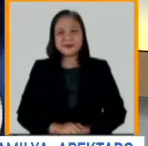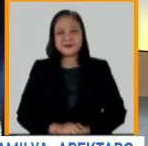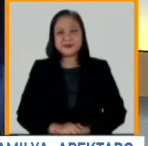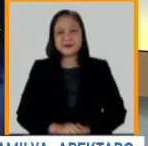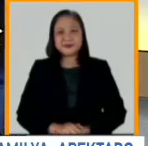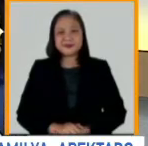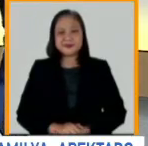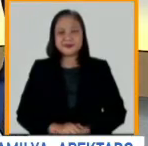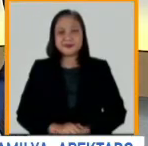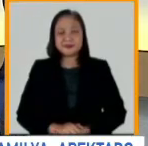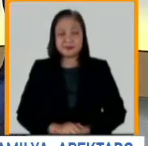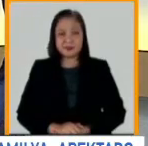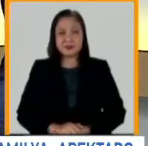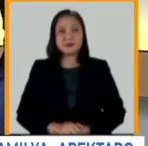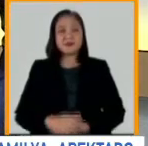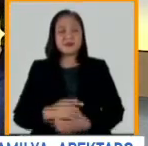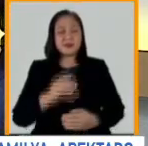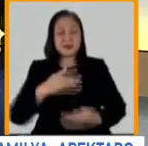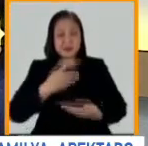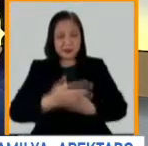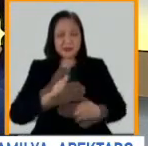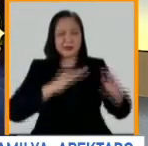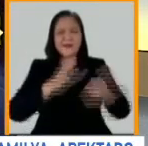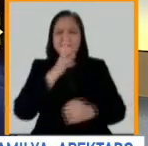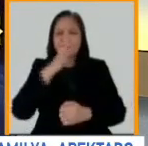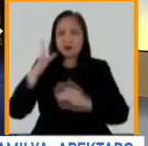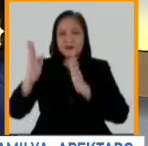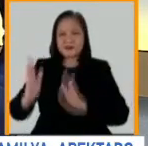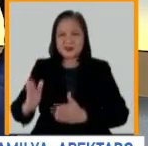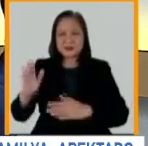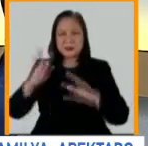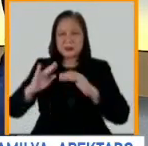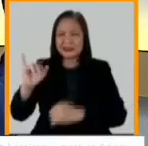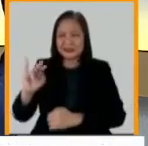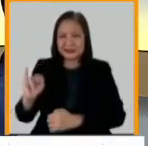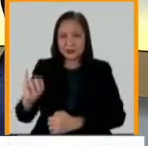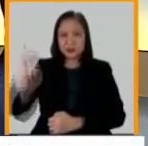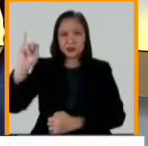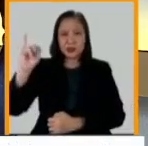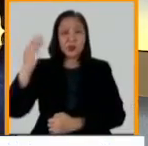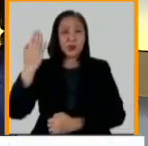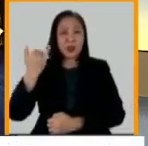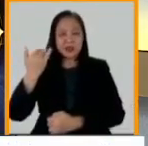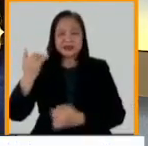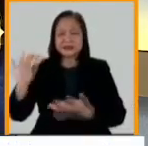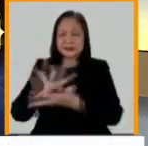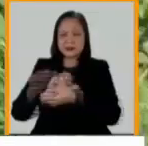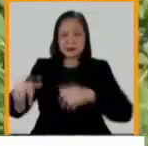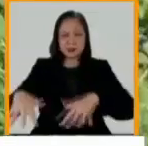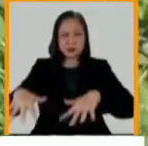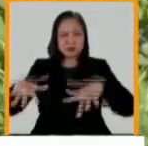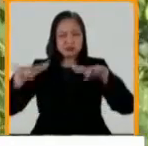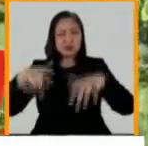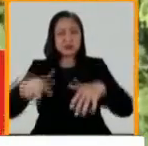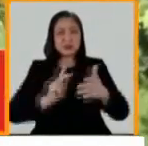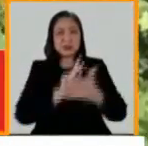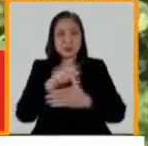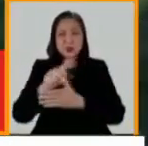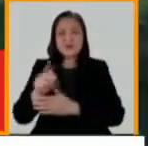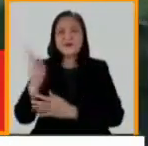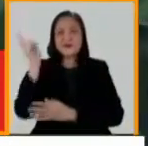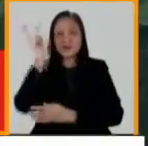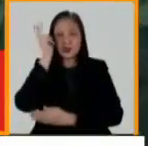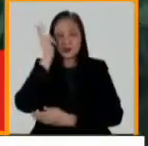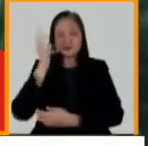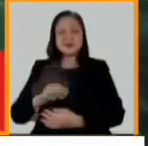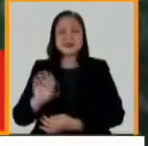ang ilang magsasaka sa iba't ibang bahagi ng Ilocos Norte matapos masira ng baha ang kanilang mga pananim na gulay. Sa bayan ng San Nicolas,